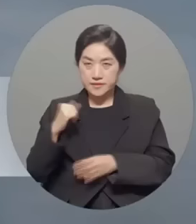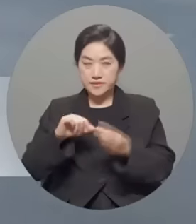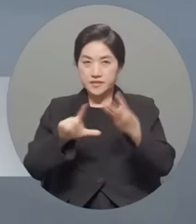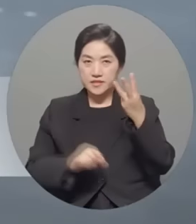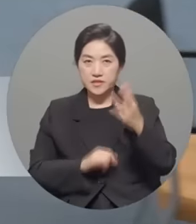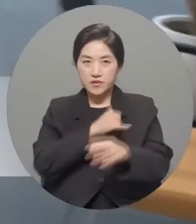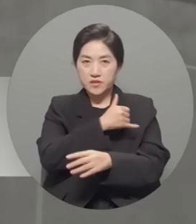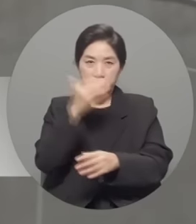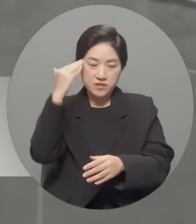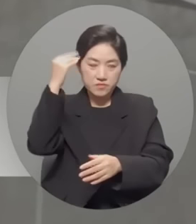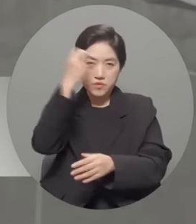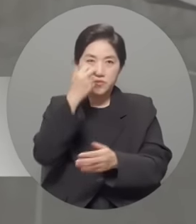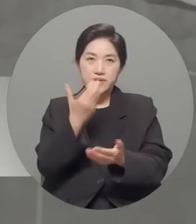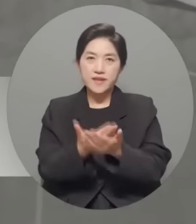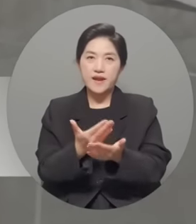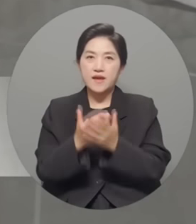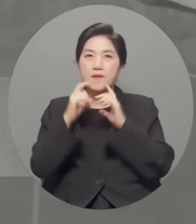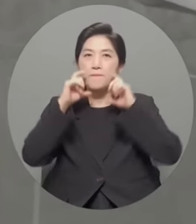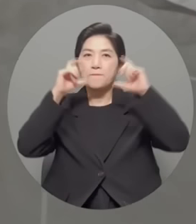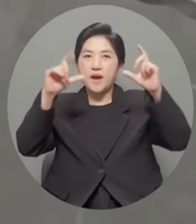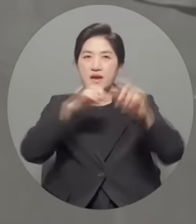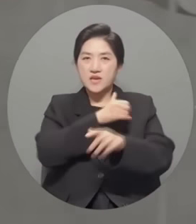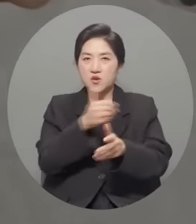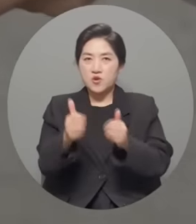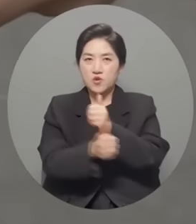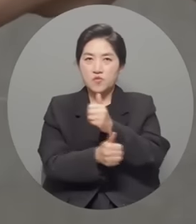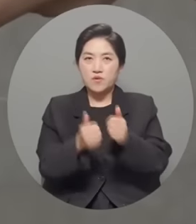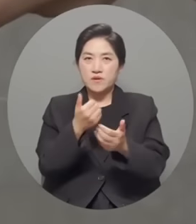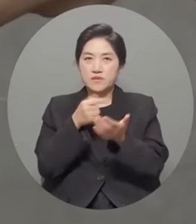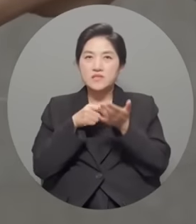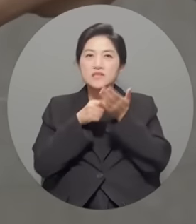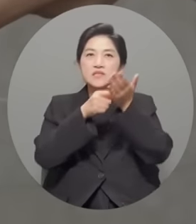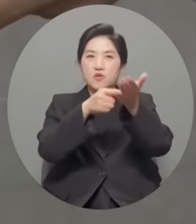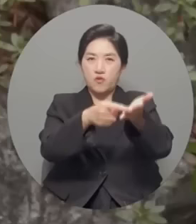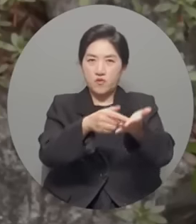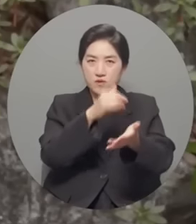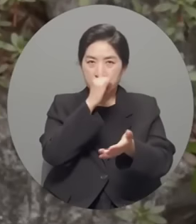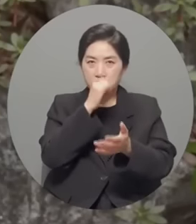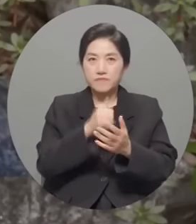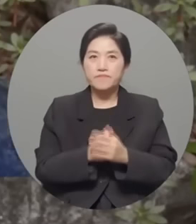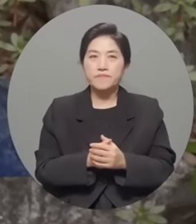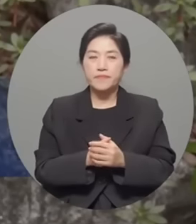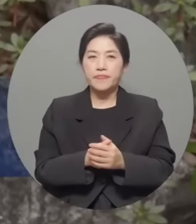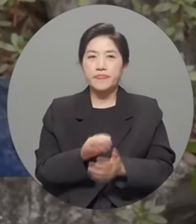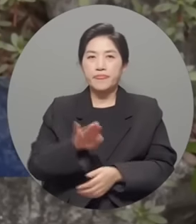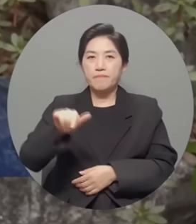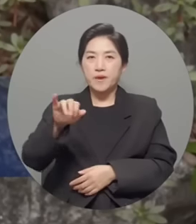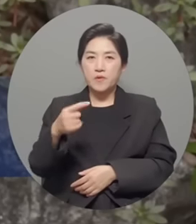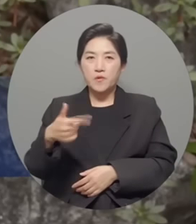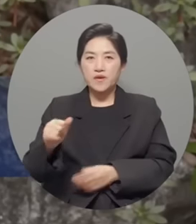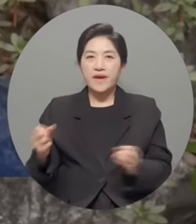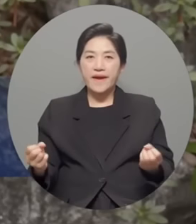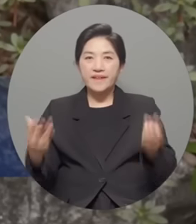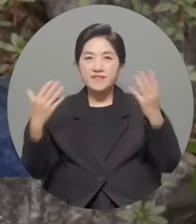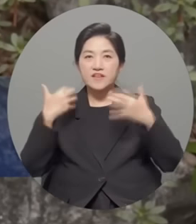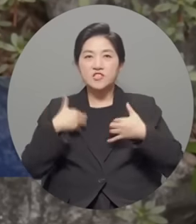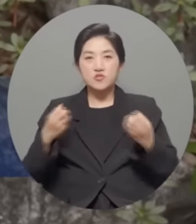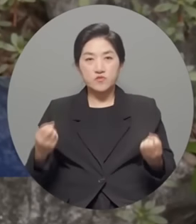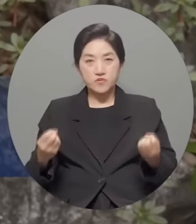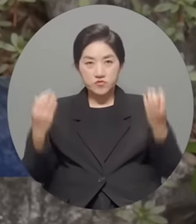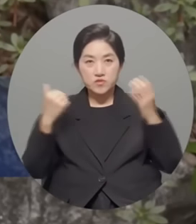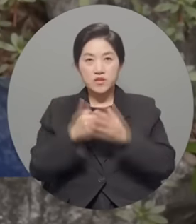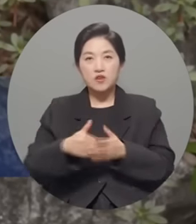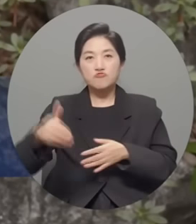조사를 촉구하는 성명을 냈고 인권위에 진정서도 제출됐습니다. 그 백호기라는 행사가 즐거운 축제이고